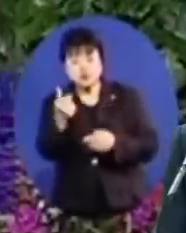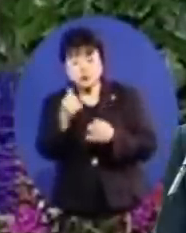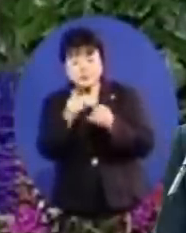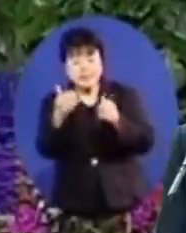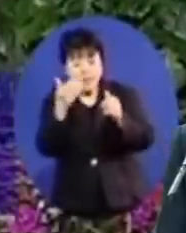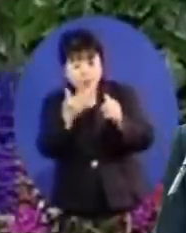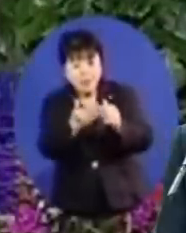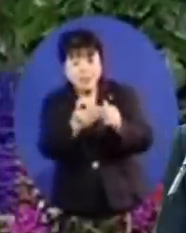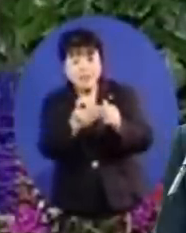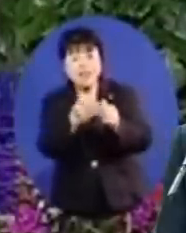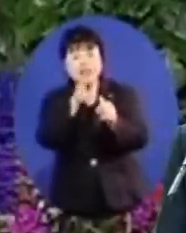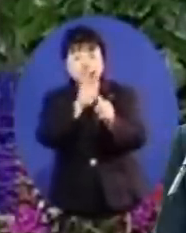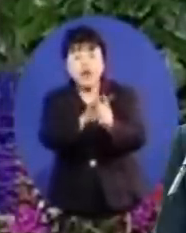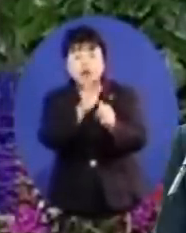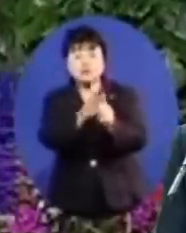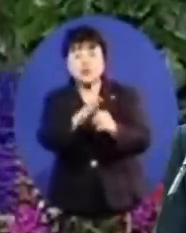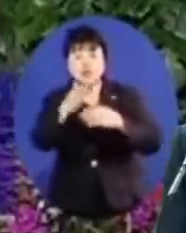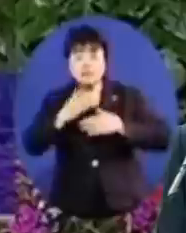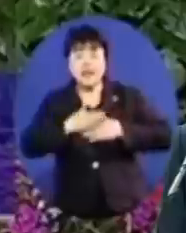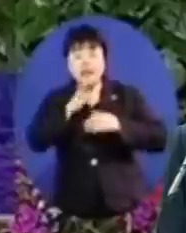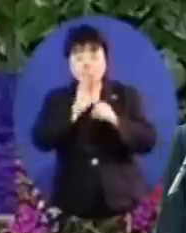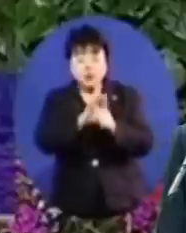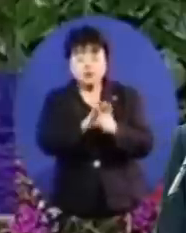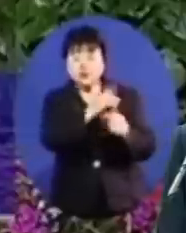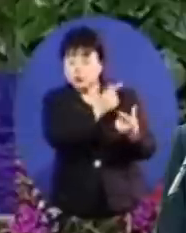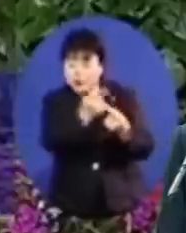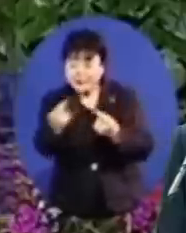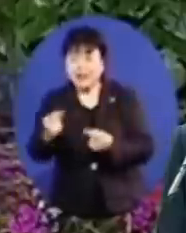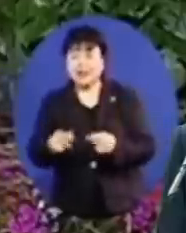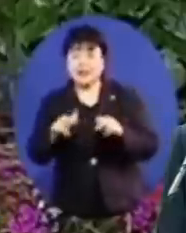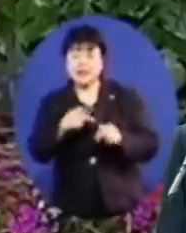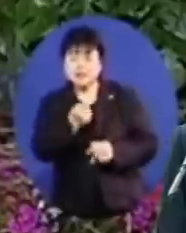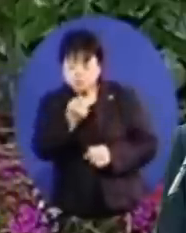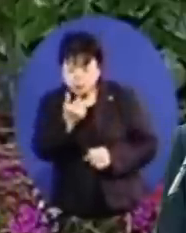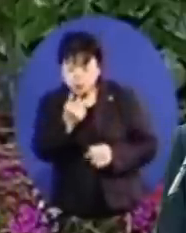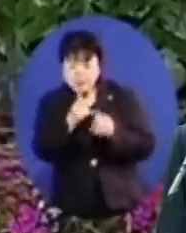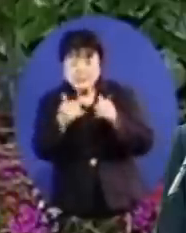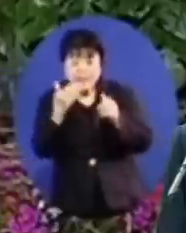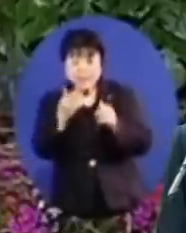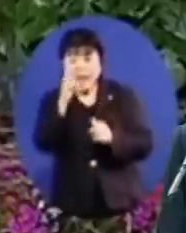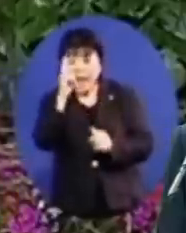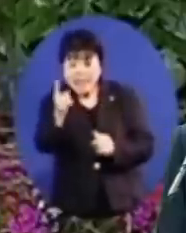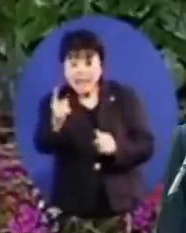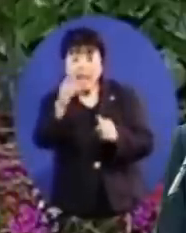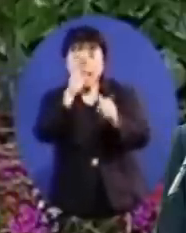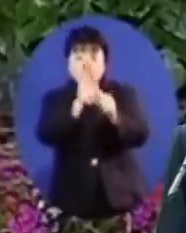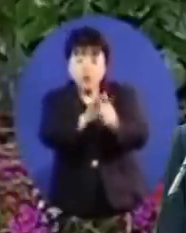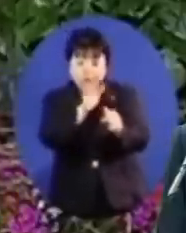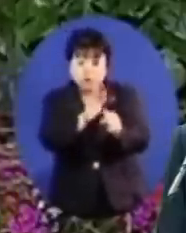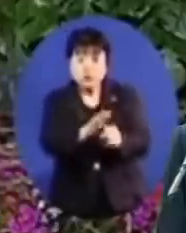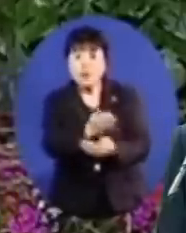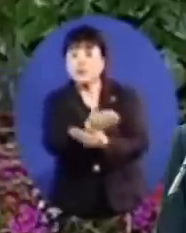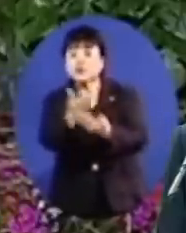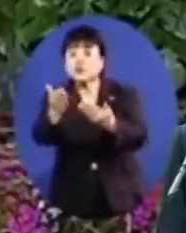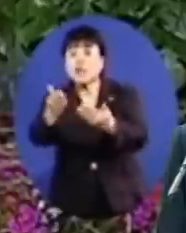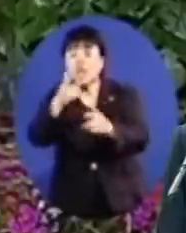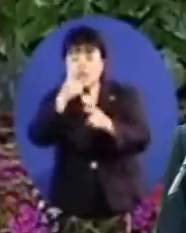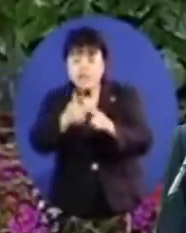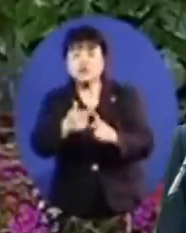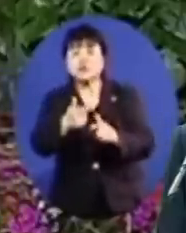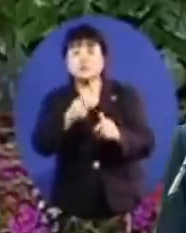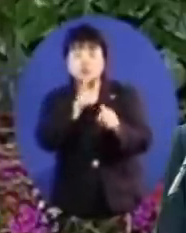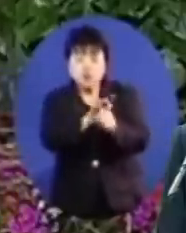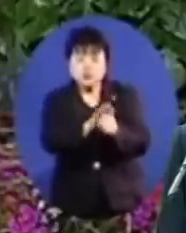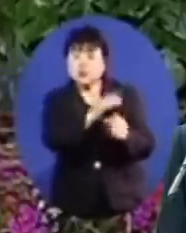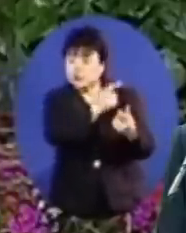작은 자 하나에게 한 것이 곧 내게 한 것입니다. 지극히 적은 자 하나에게 도움을 베풀어주는 것이 곧 예수님께